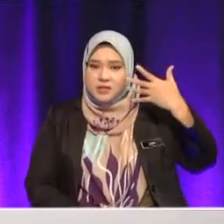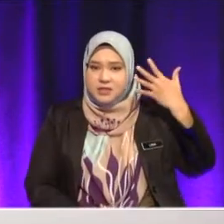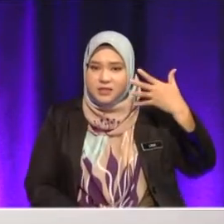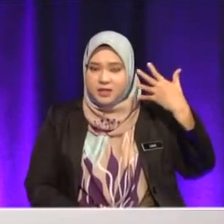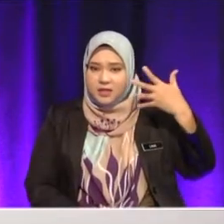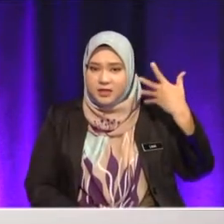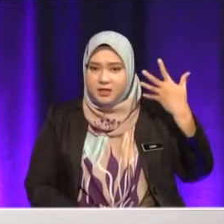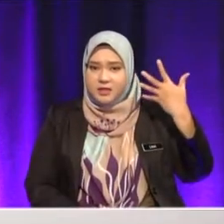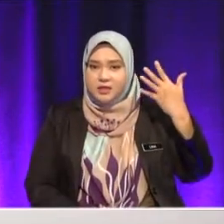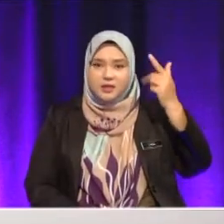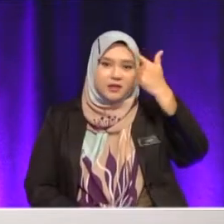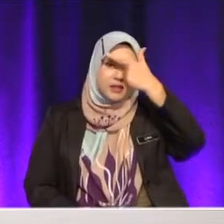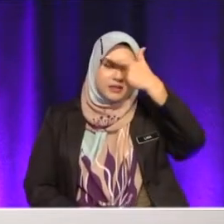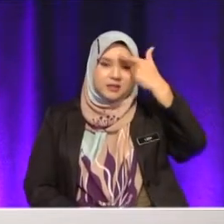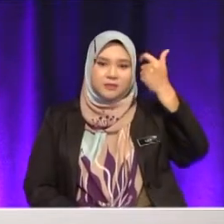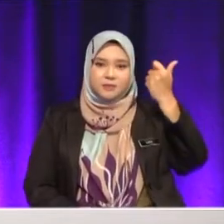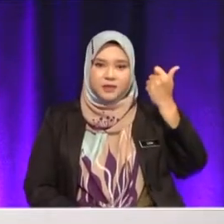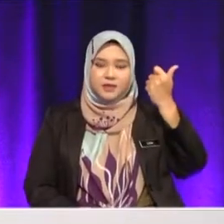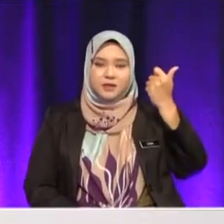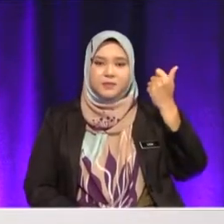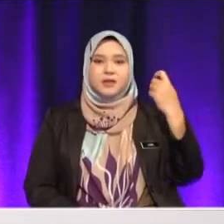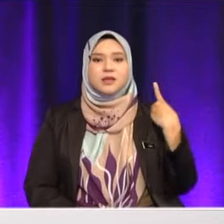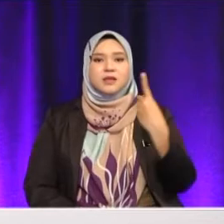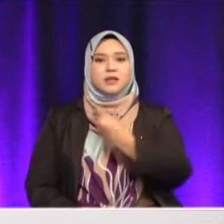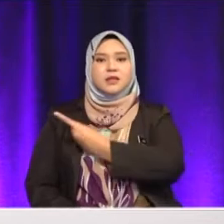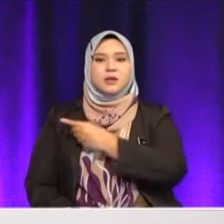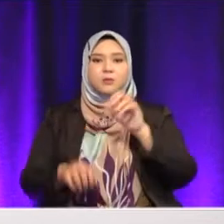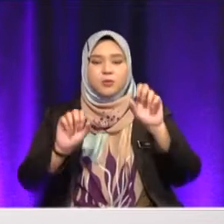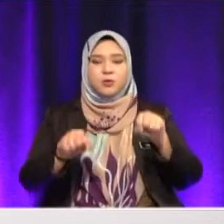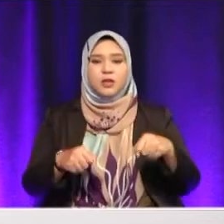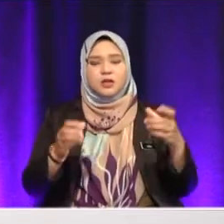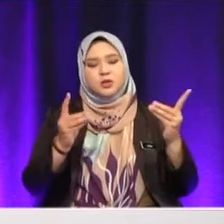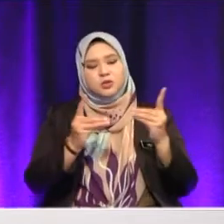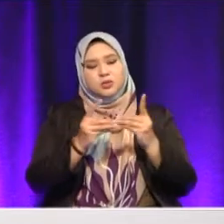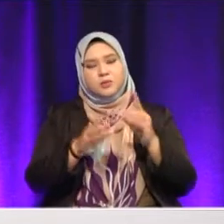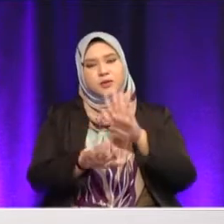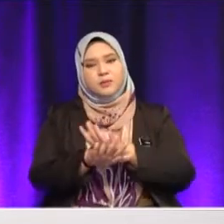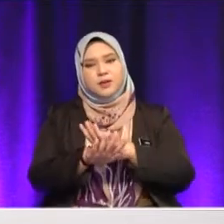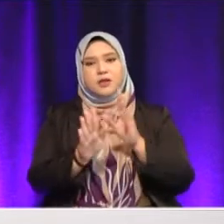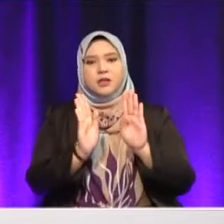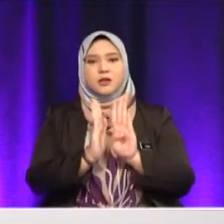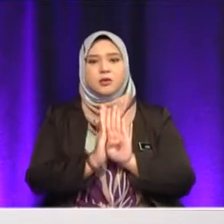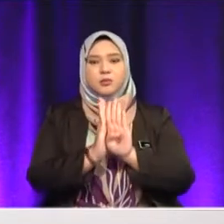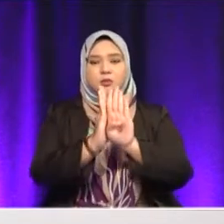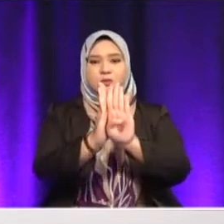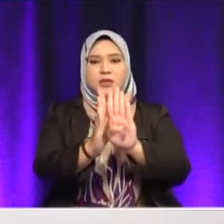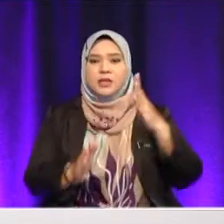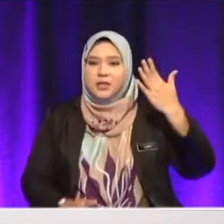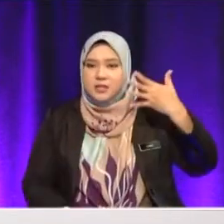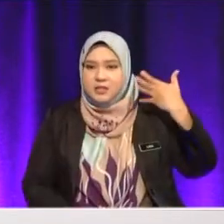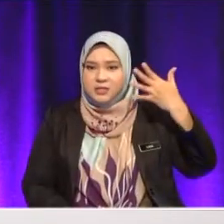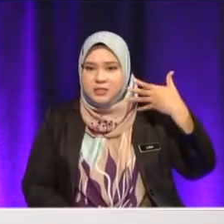daripada ekskavasi ahli-ahli arkeologi lah menemukan banyak bukti prasejarah yang perlu dikongsi dengan